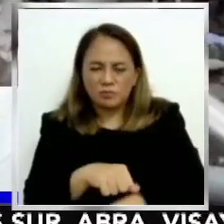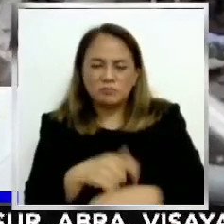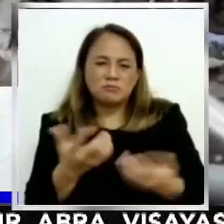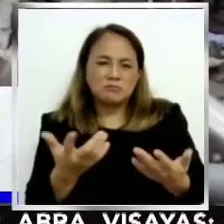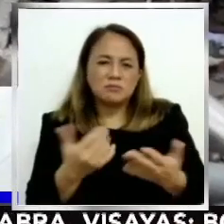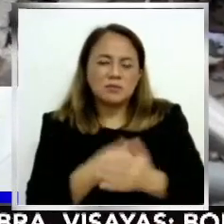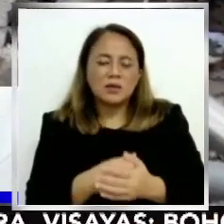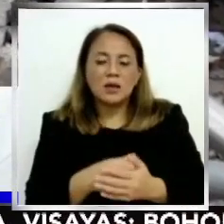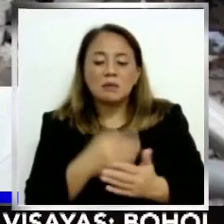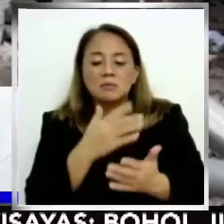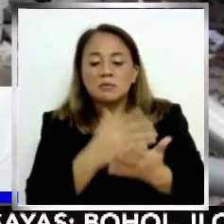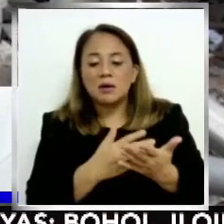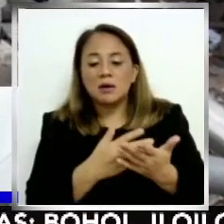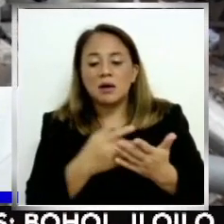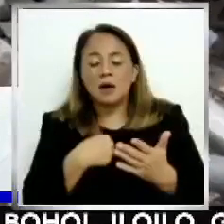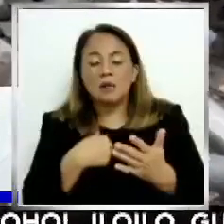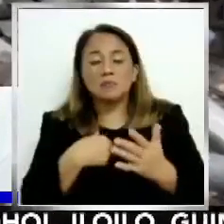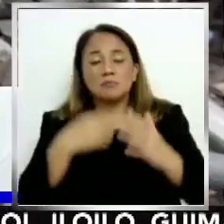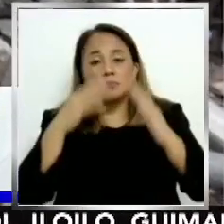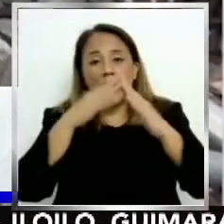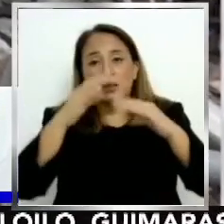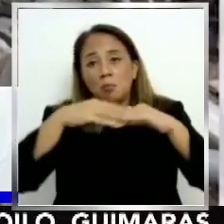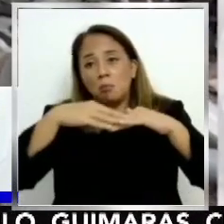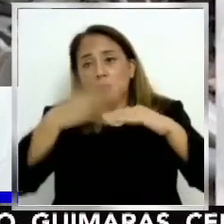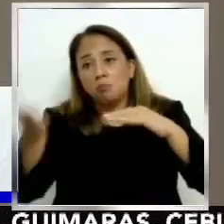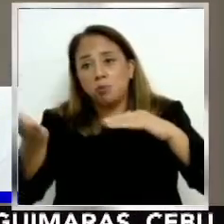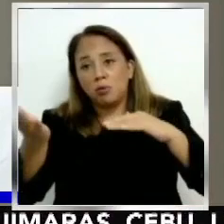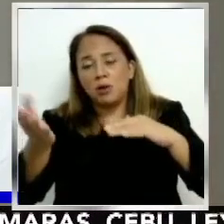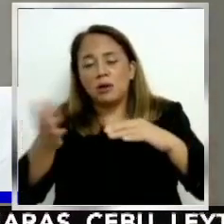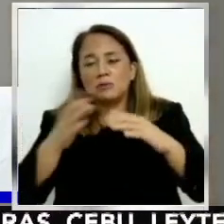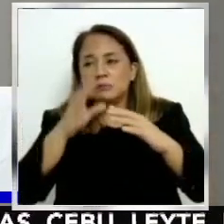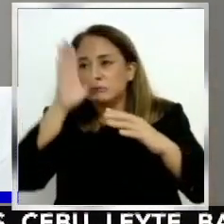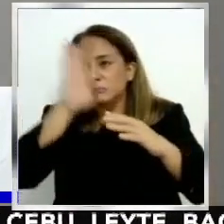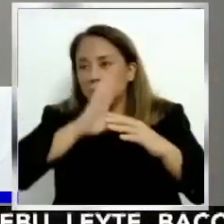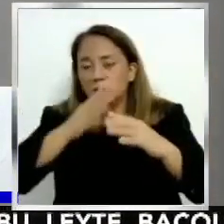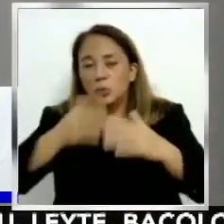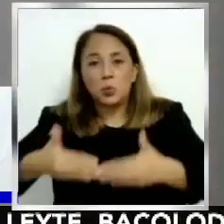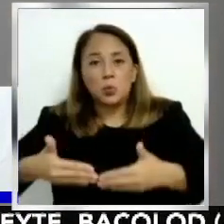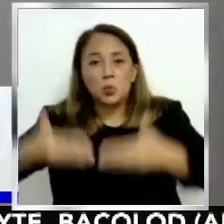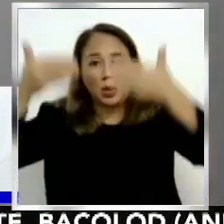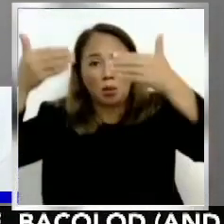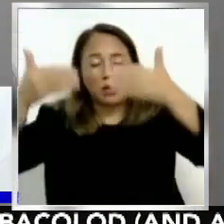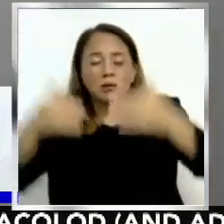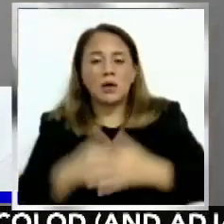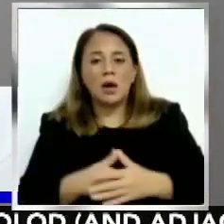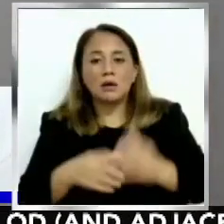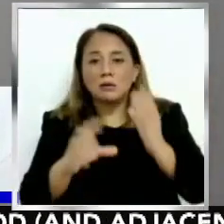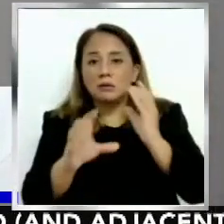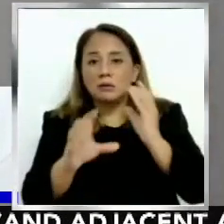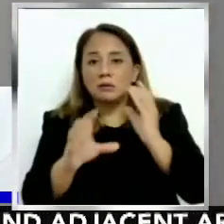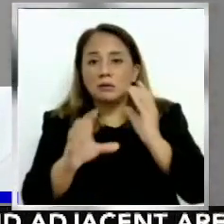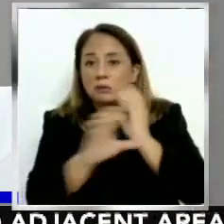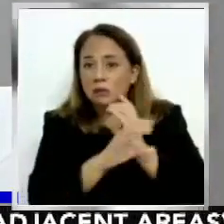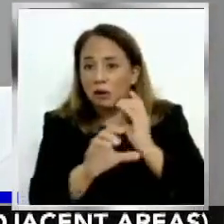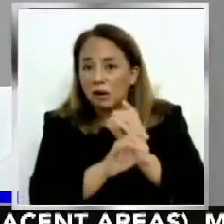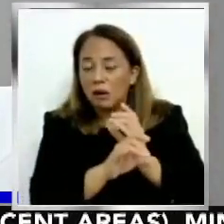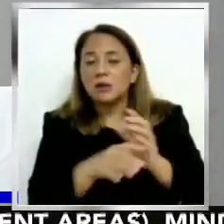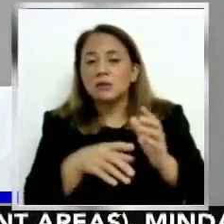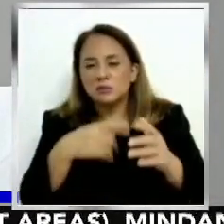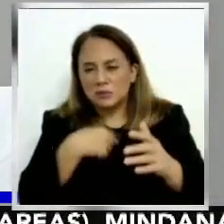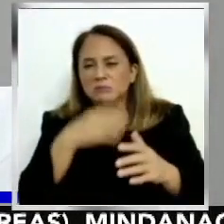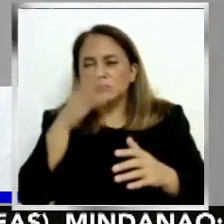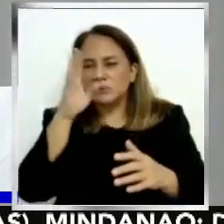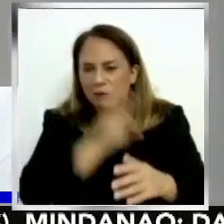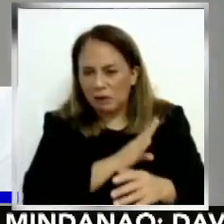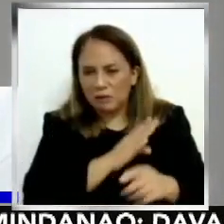na tuklap ang bubong at halos mawasak ang sementong pader, maging ang nakaparadang sasakyan sa loob ng tent na pinsala rin. Ilang paumanong kalapit